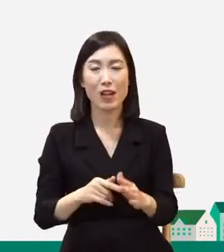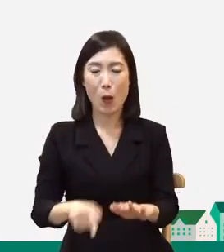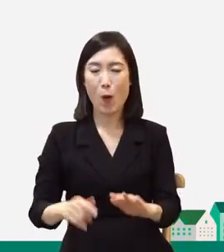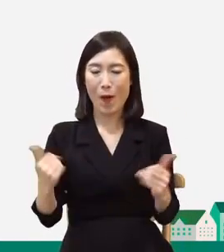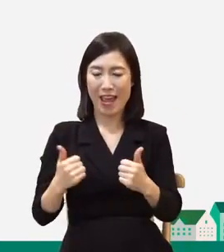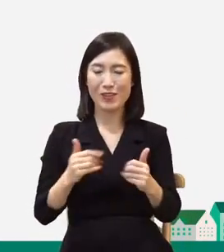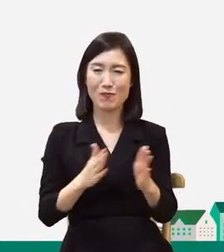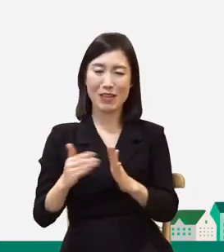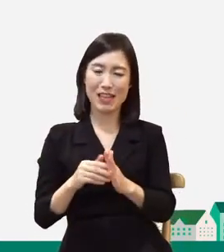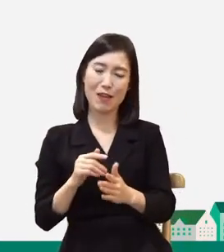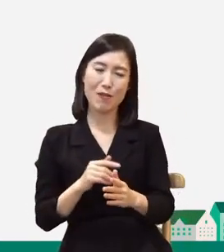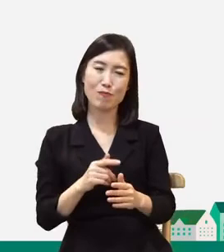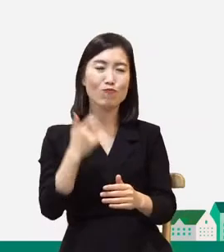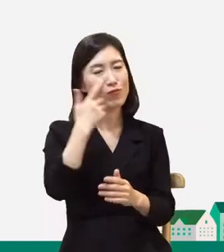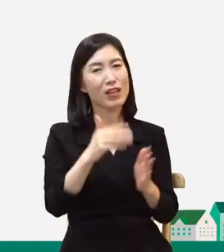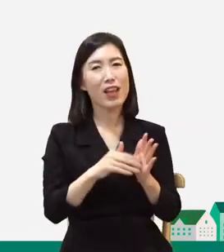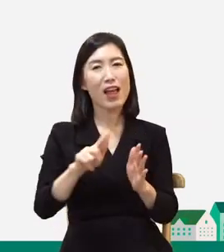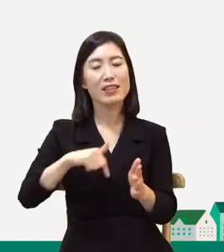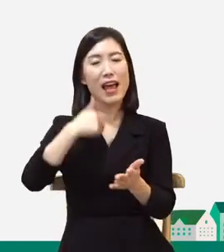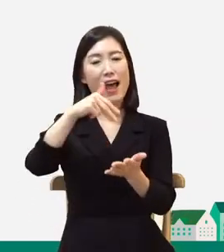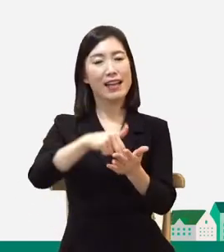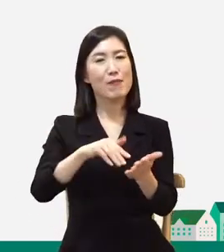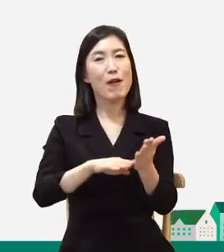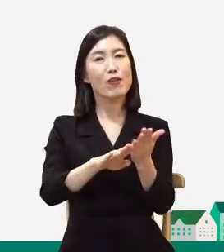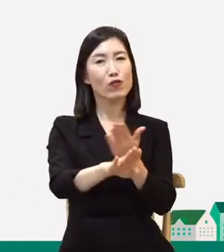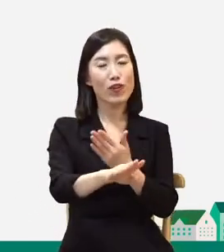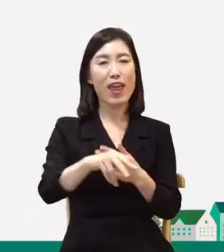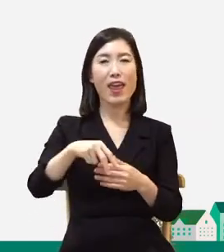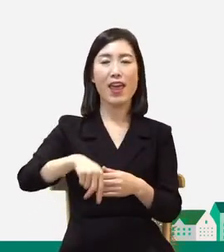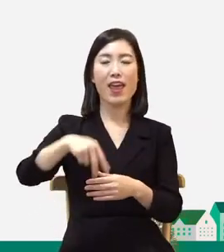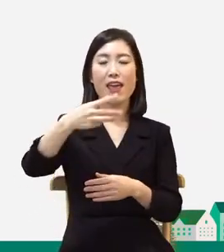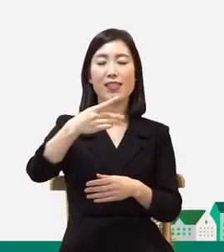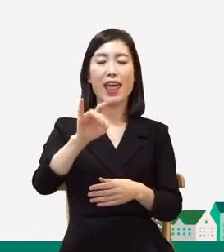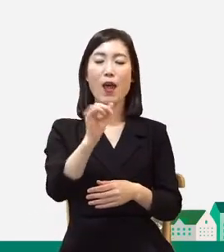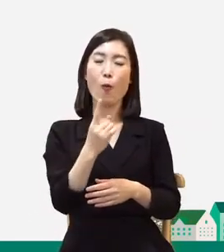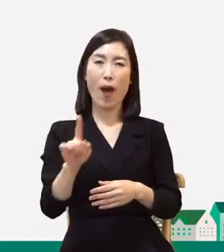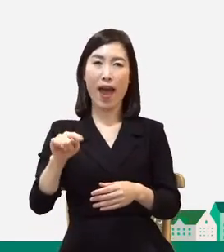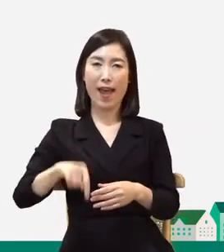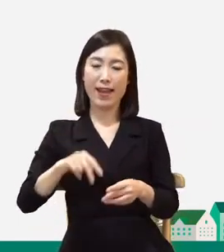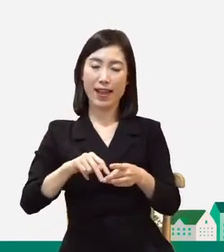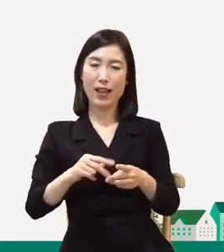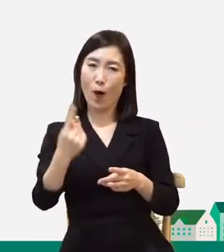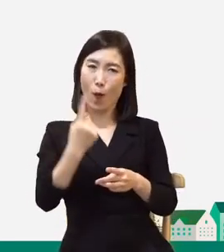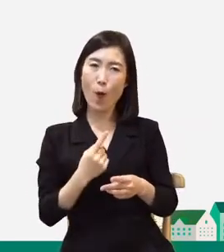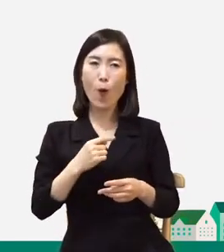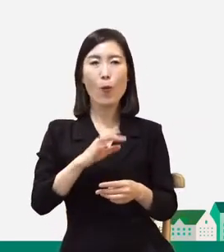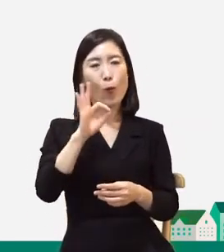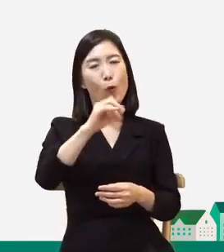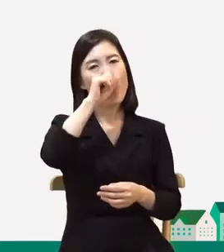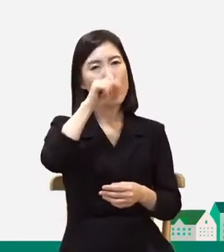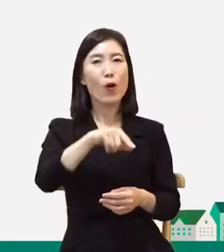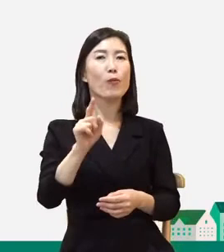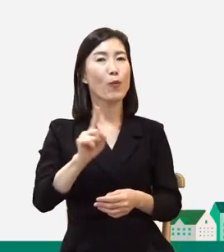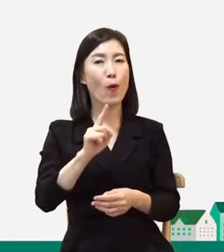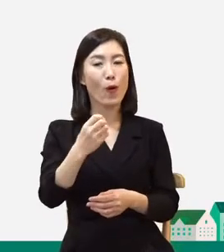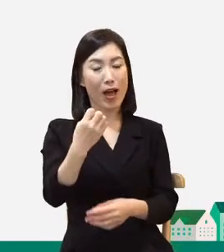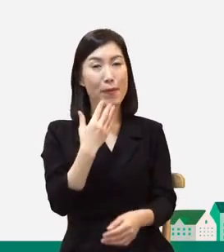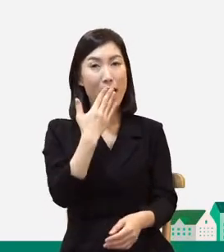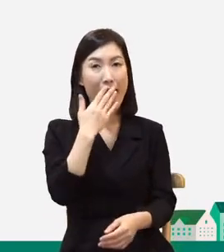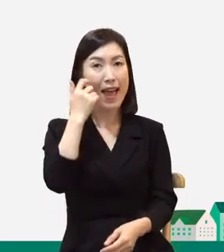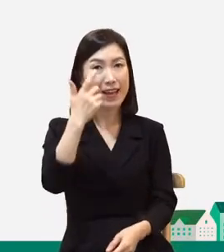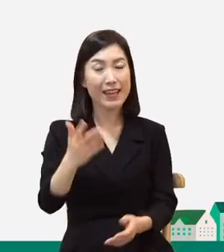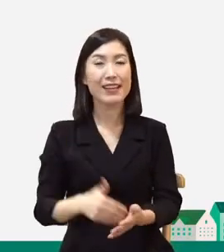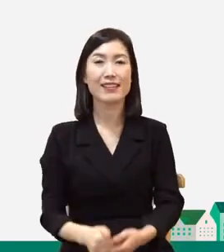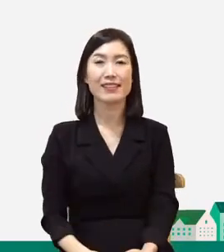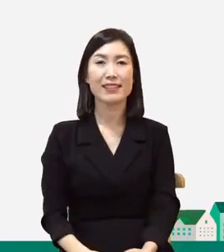여쭤봤어요. 자립하신 이후에 샘솟은집 이용하시면서 변화된 것이나 좋았던 것 그런 걸 말씀해 주실 수 있을까요? 라고